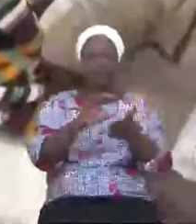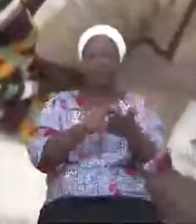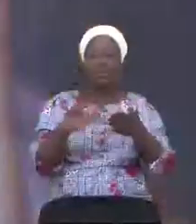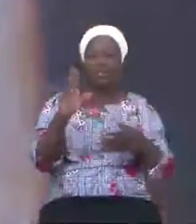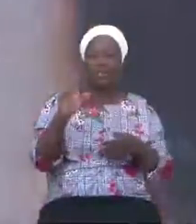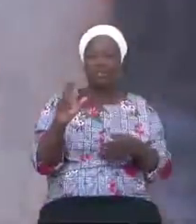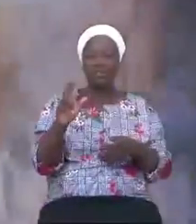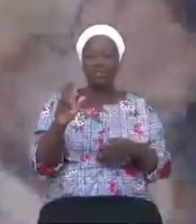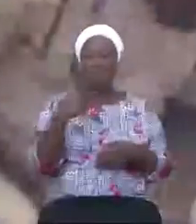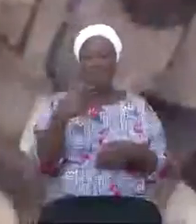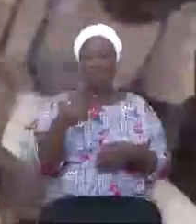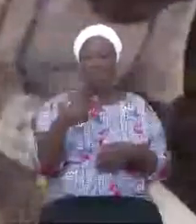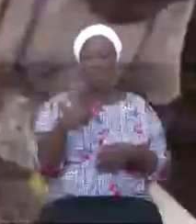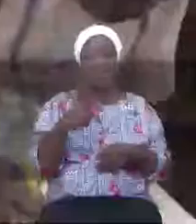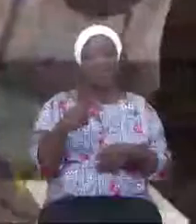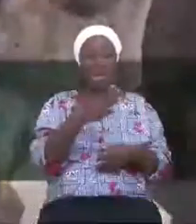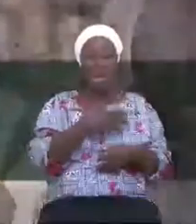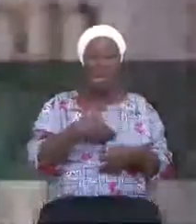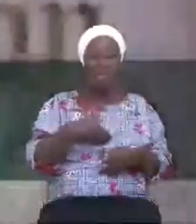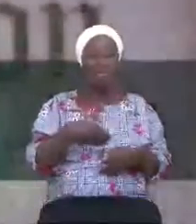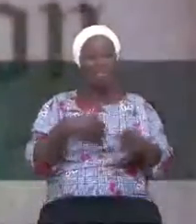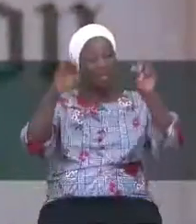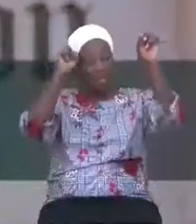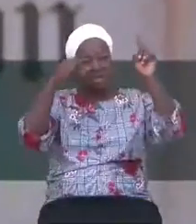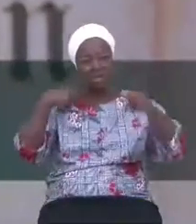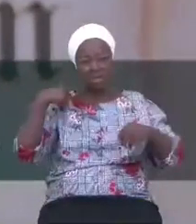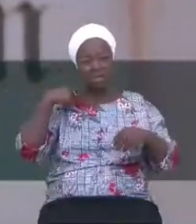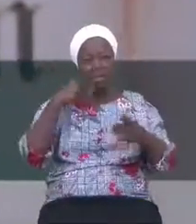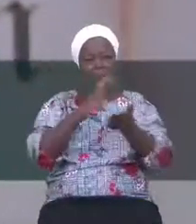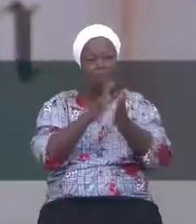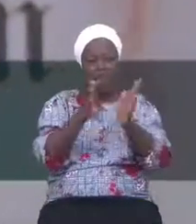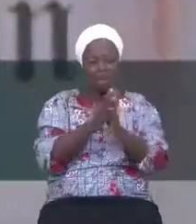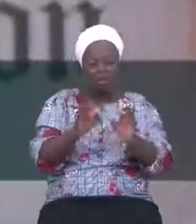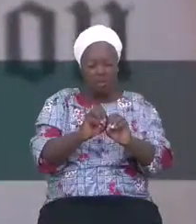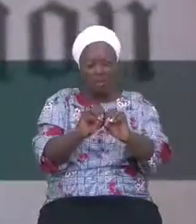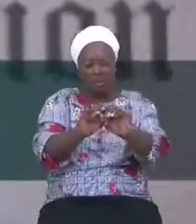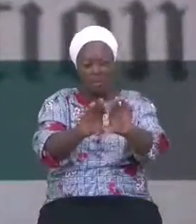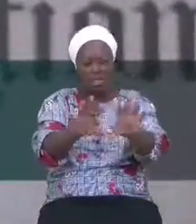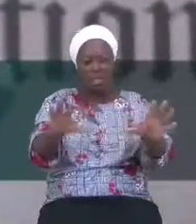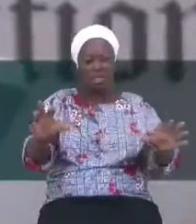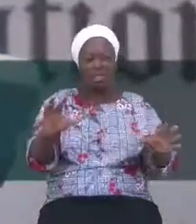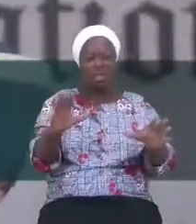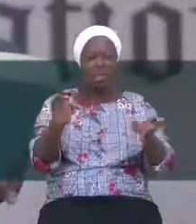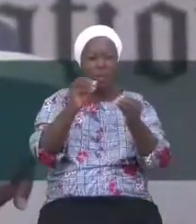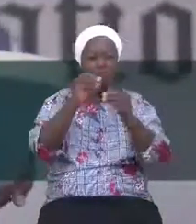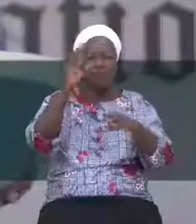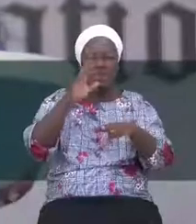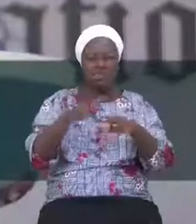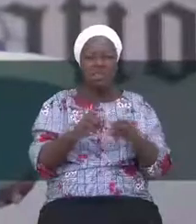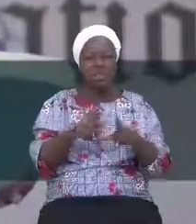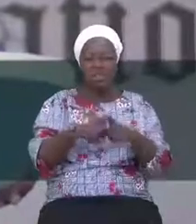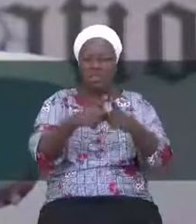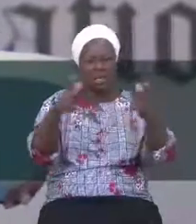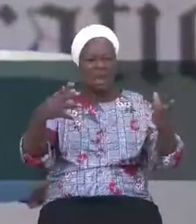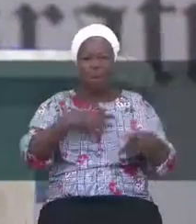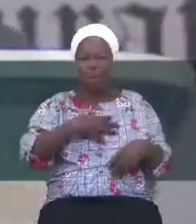verset 3. Ses vêtements devinrent resplendissants et d'une telle blancheur qu'il n'y ait pas de